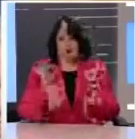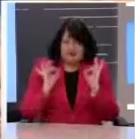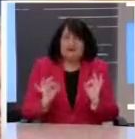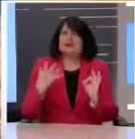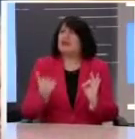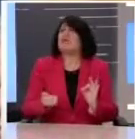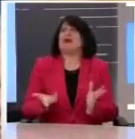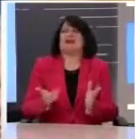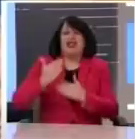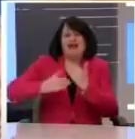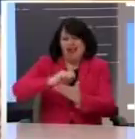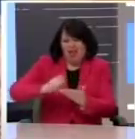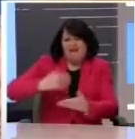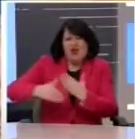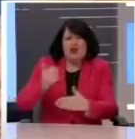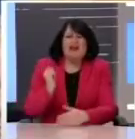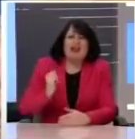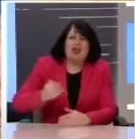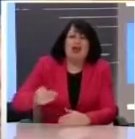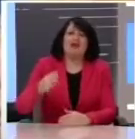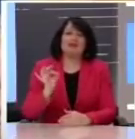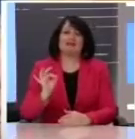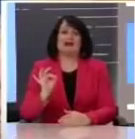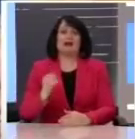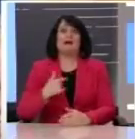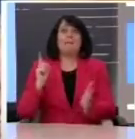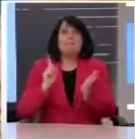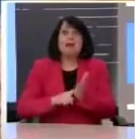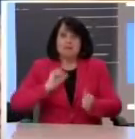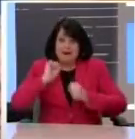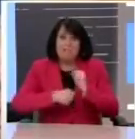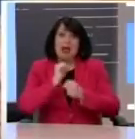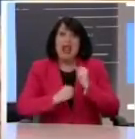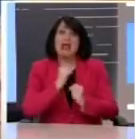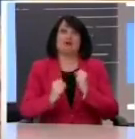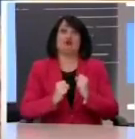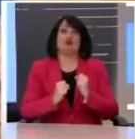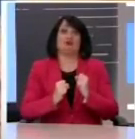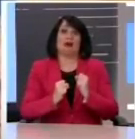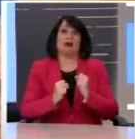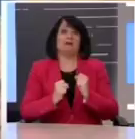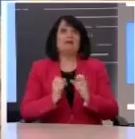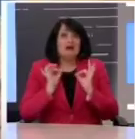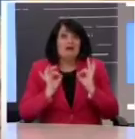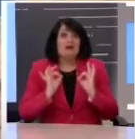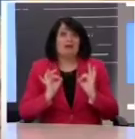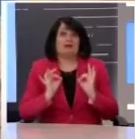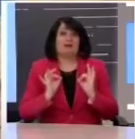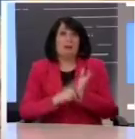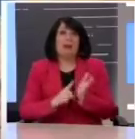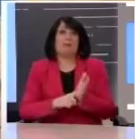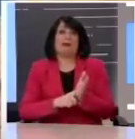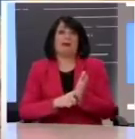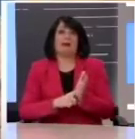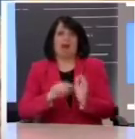το θηρίο της γραφειοκρατίας. Η μάχη που πρέπει να δώσουμε με τα αυτονόητα πολλές φορές σε αυτόν τον τόπο. Αλλά δεν έγιναν